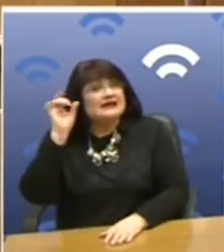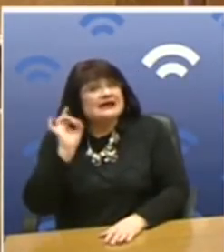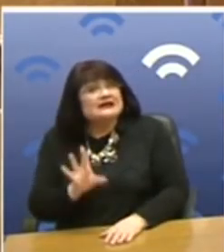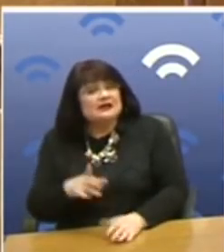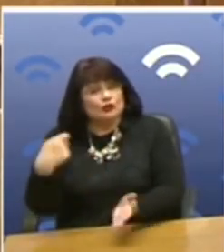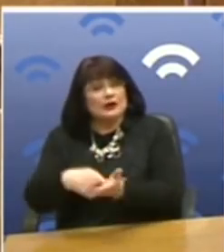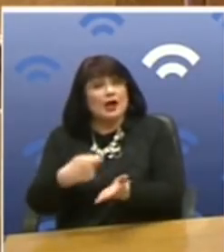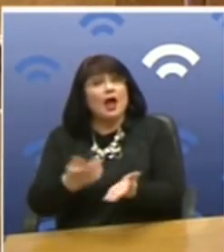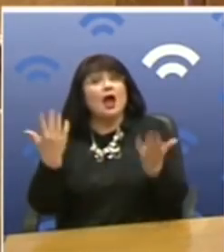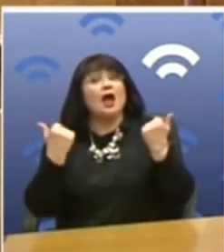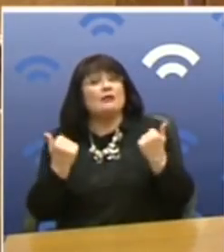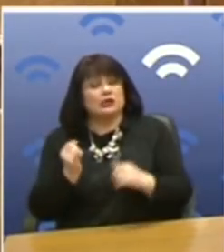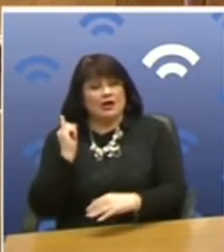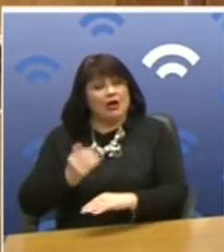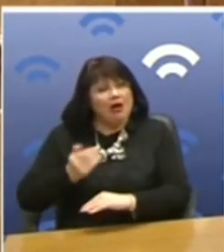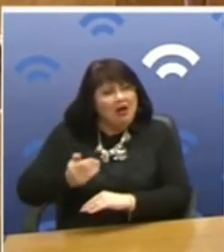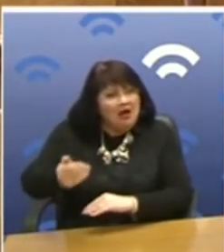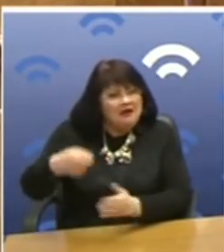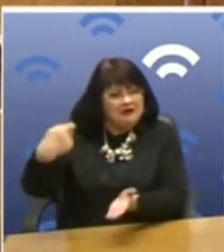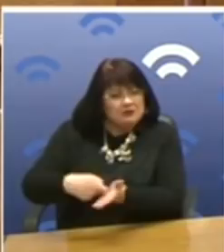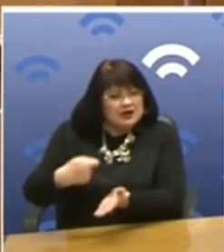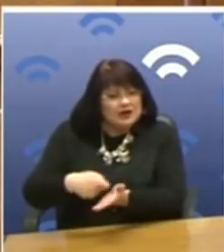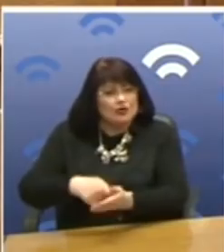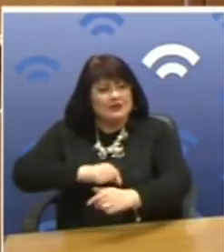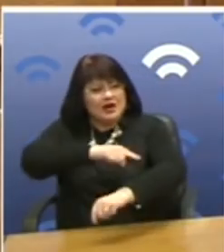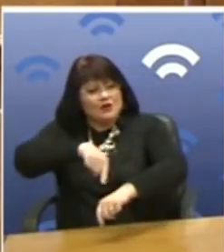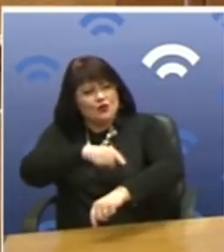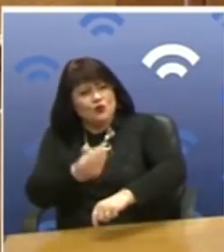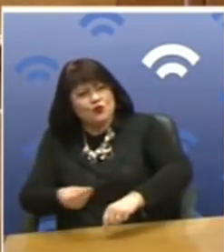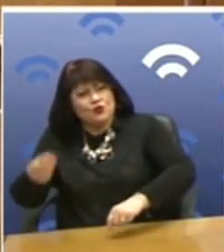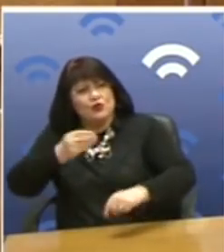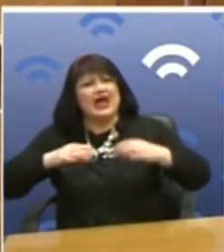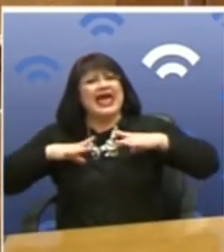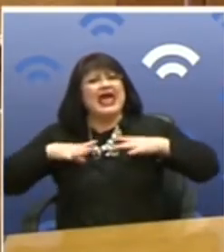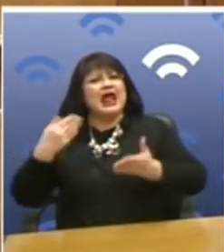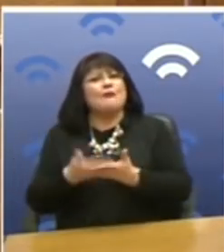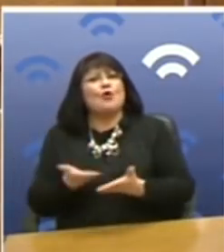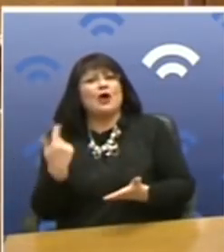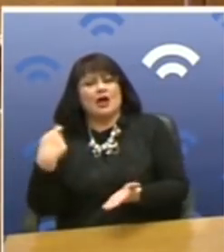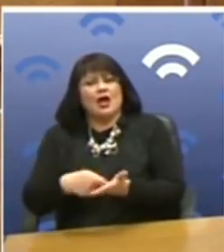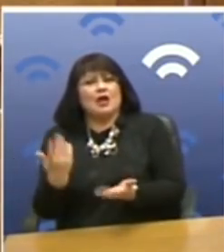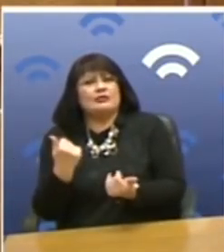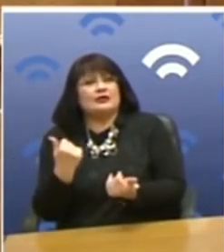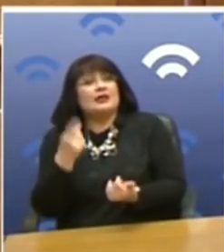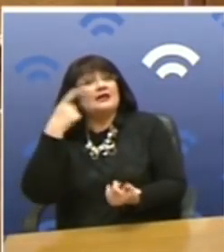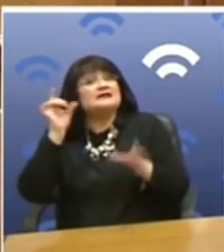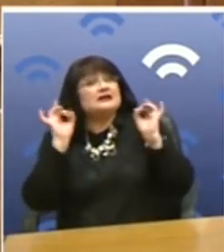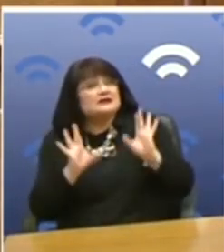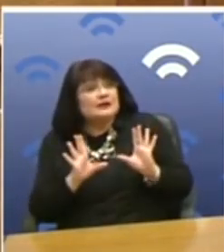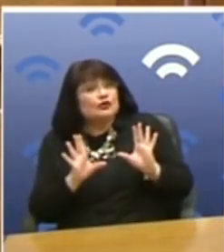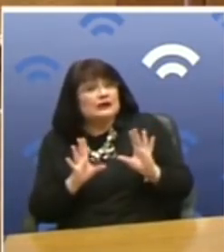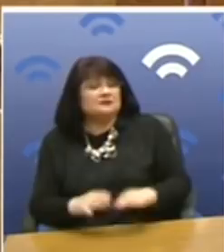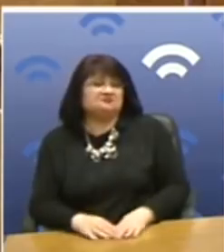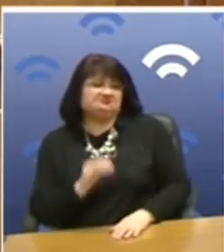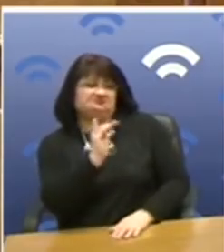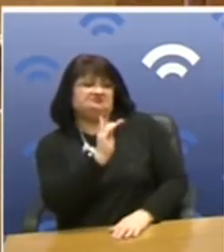απληρωσιά, την καθυστέρηση δεδουλευμένων, τις υπερορίες και τα ρεπό που δεν πληρώνονται? Αλλά σε ποιον αλήθεια τα